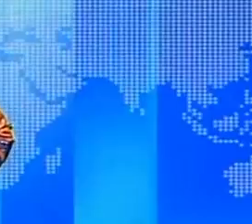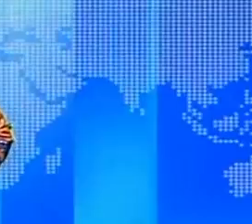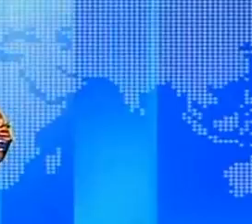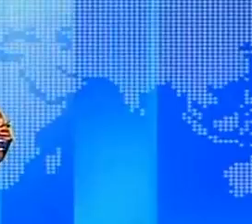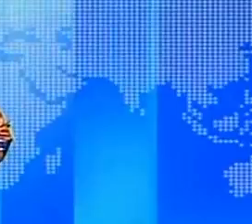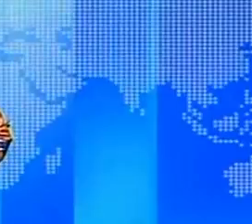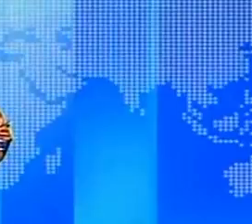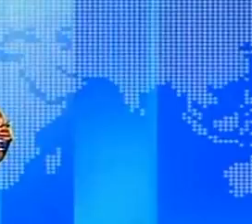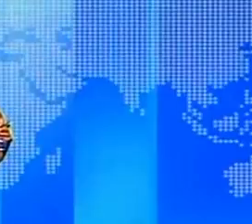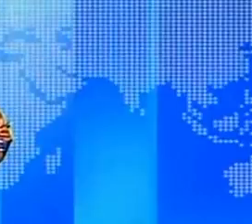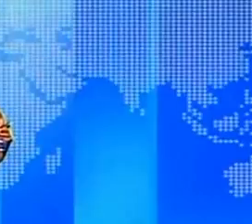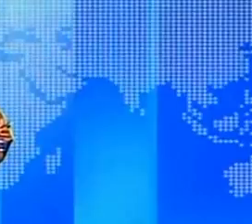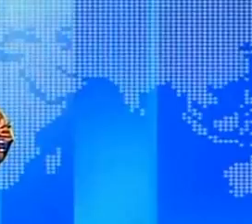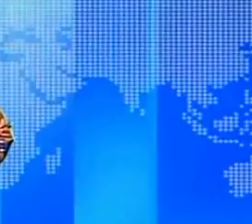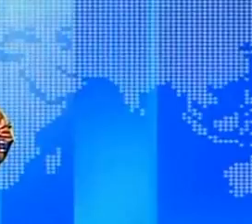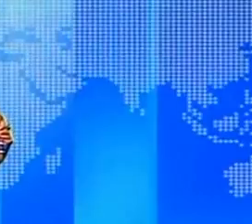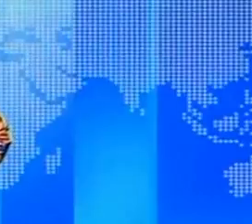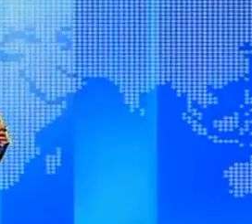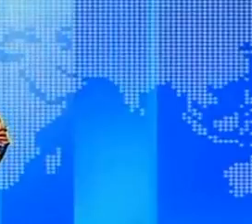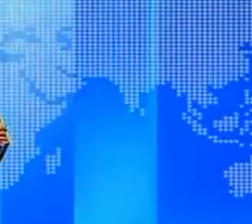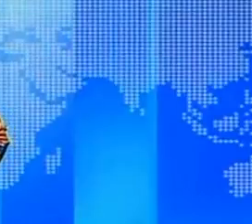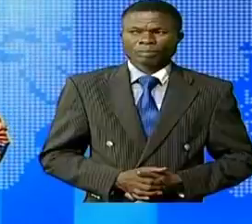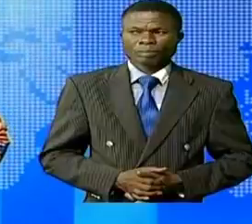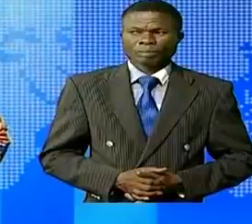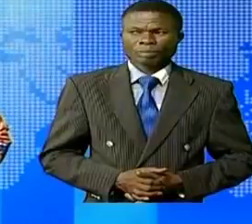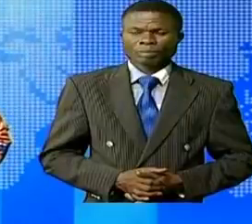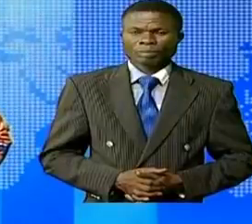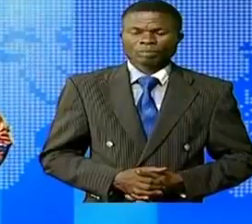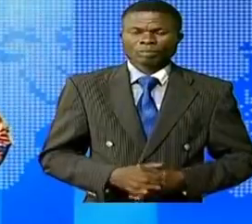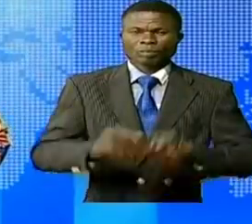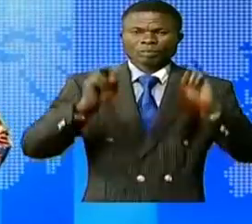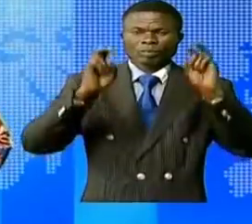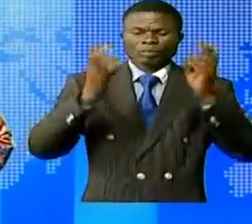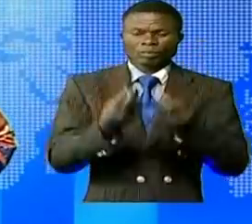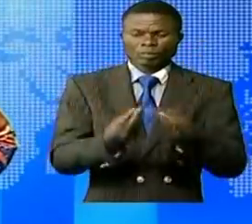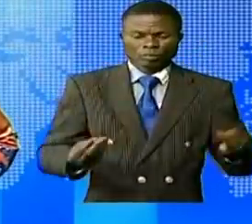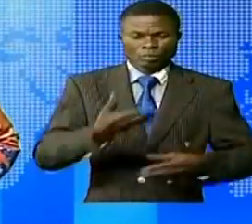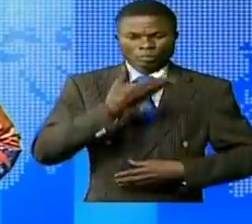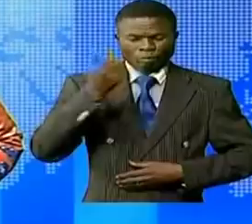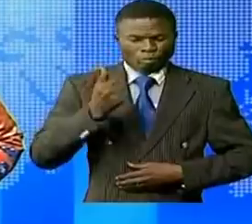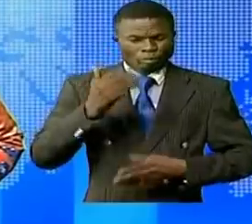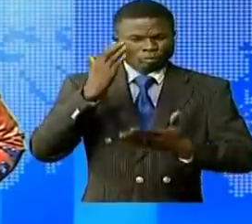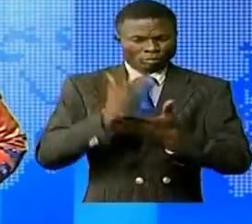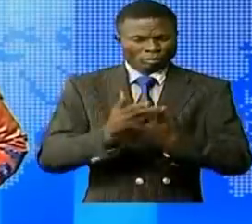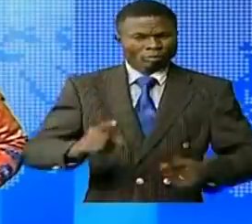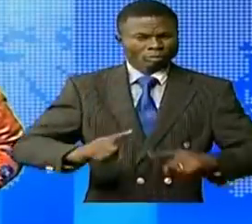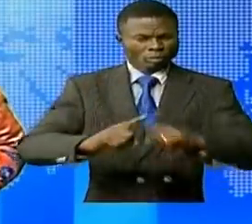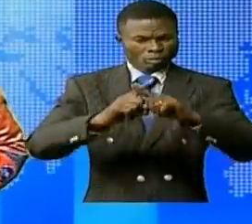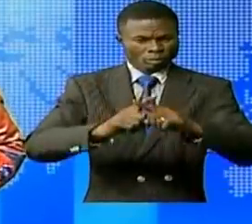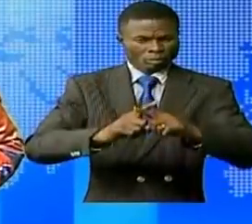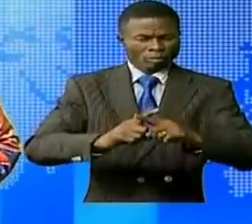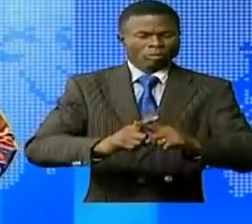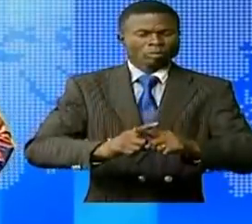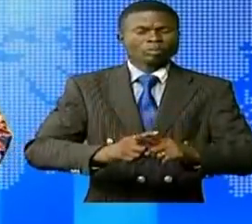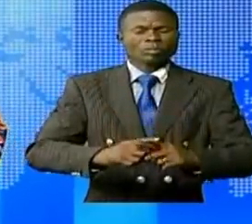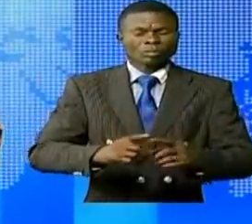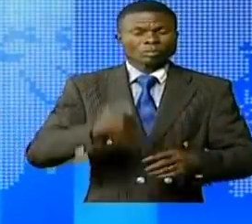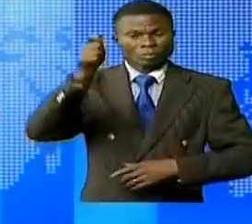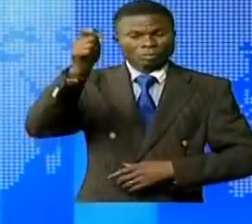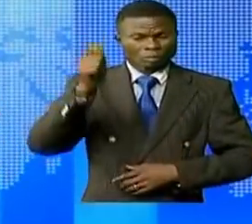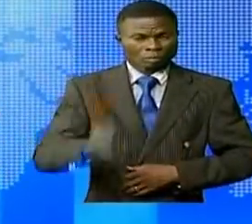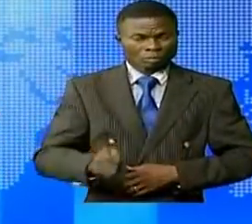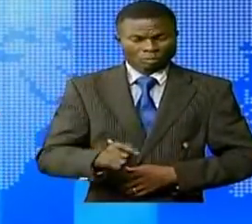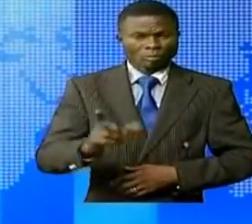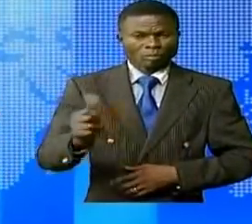Au sommaire de ce journal, l'arbre à palabre, une solution par excellence pour résoudre les conflits plus que les bruits des bottes. 21 ethnies